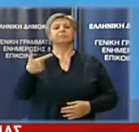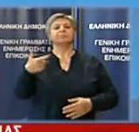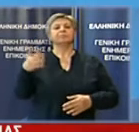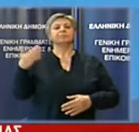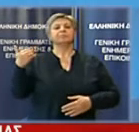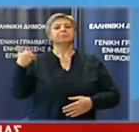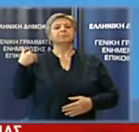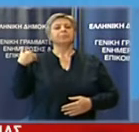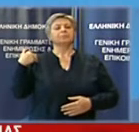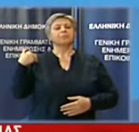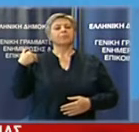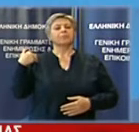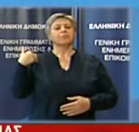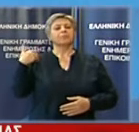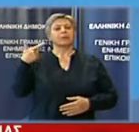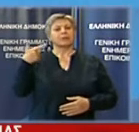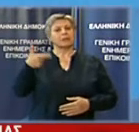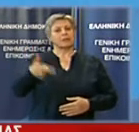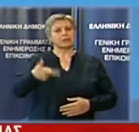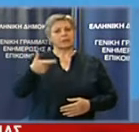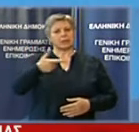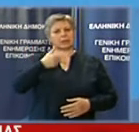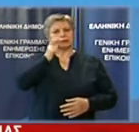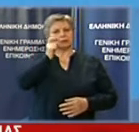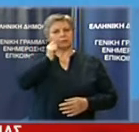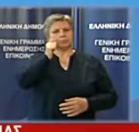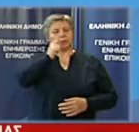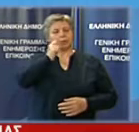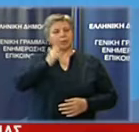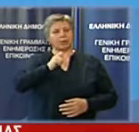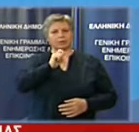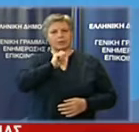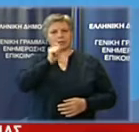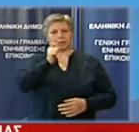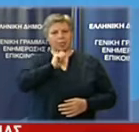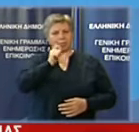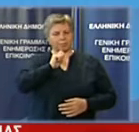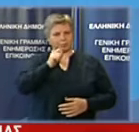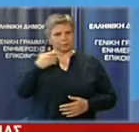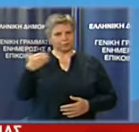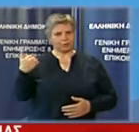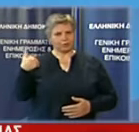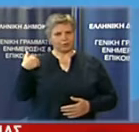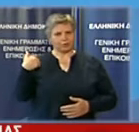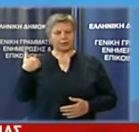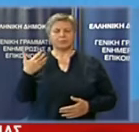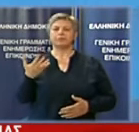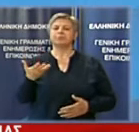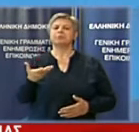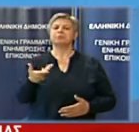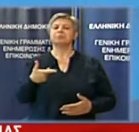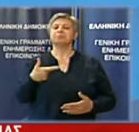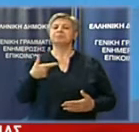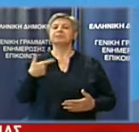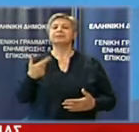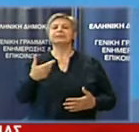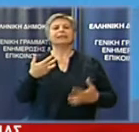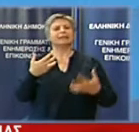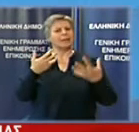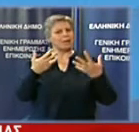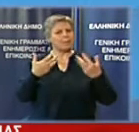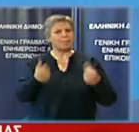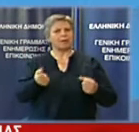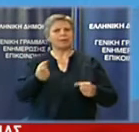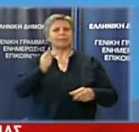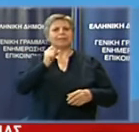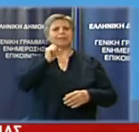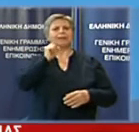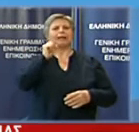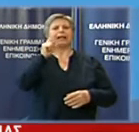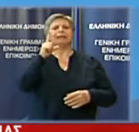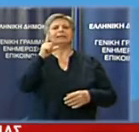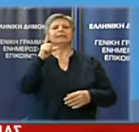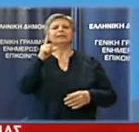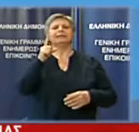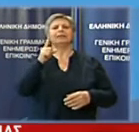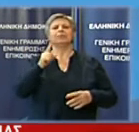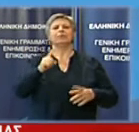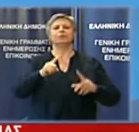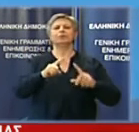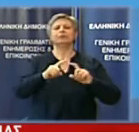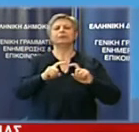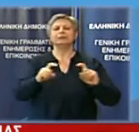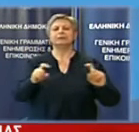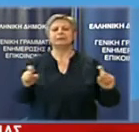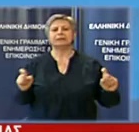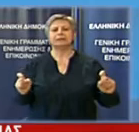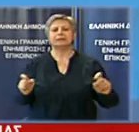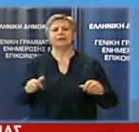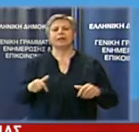Στρατάκης από Flash96 και news.gr. Επειδή υπάρχει διάχυτη εντύπωση ότι δεν θα δώσετε και τόσο